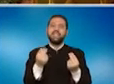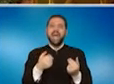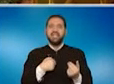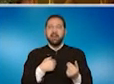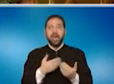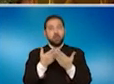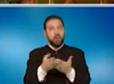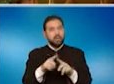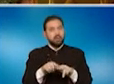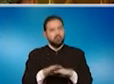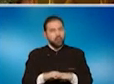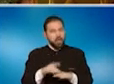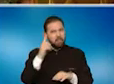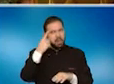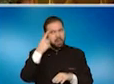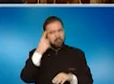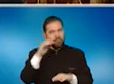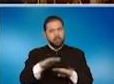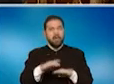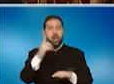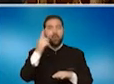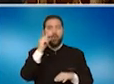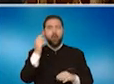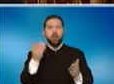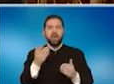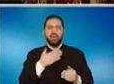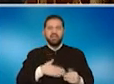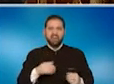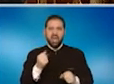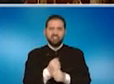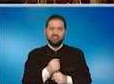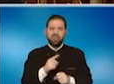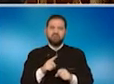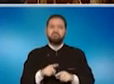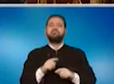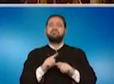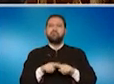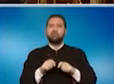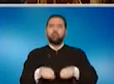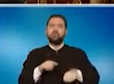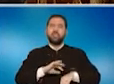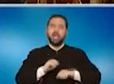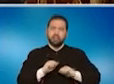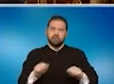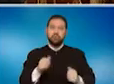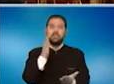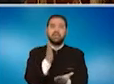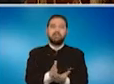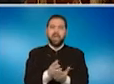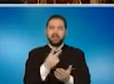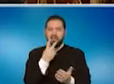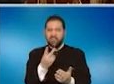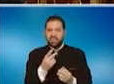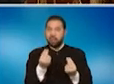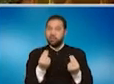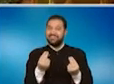în schimb pe gânduri pe un om care, voind să-și împlinească cu tot din adinsul dreptatea, vede că